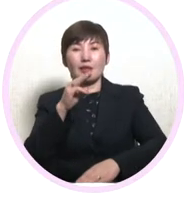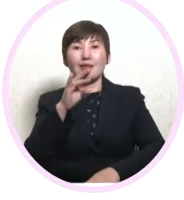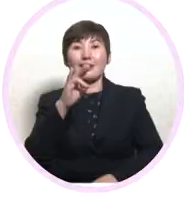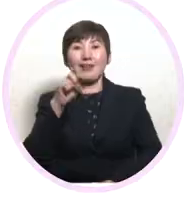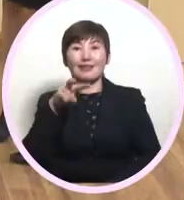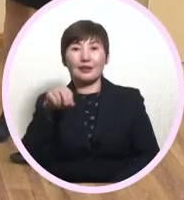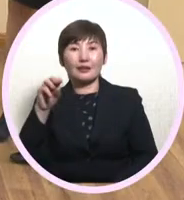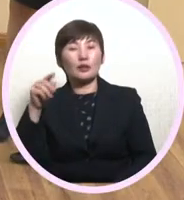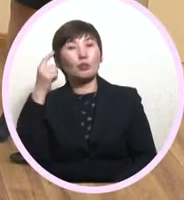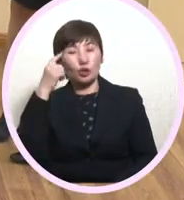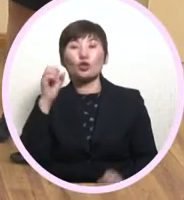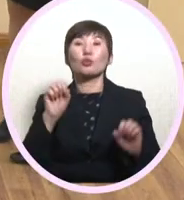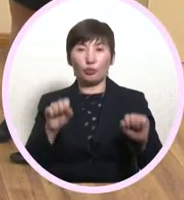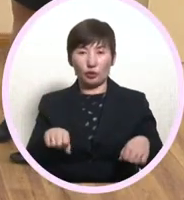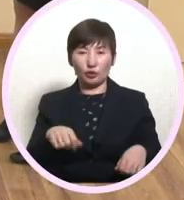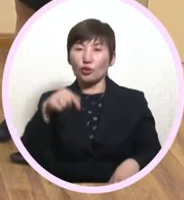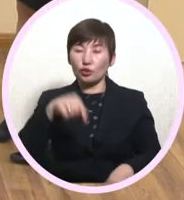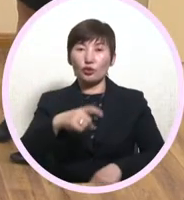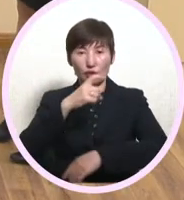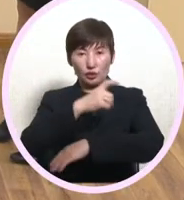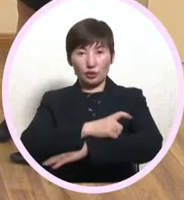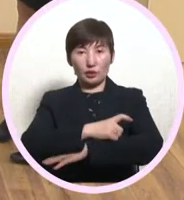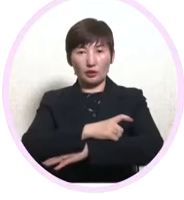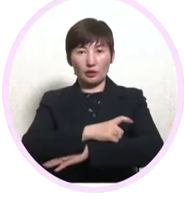болох нэ. Өнөөдрийнхөө хичээлээр бид нэр